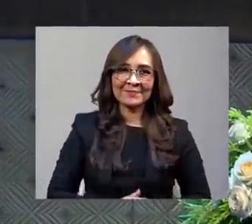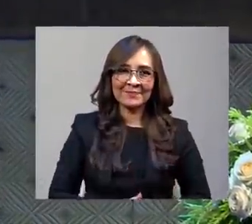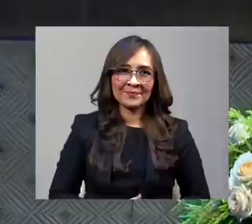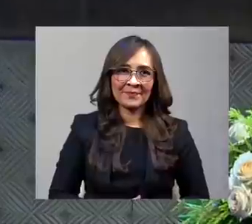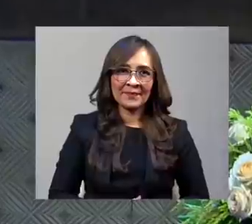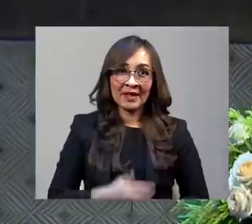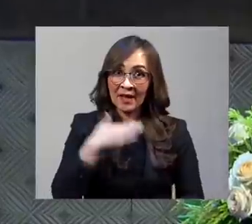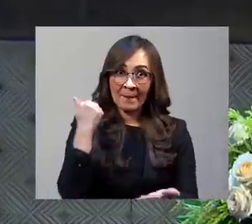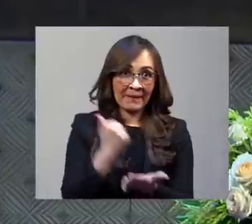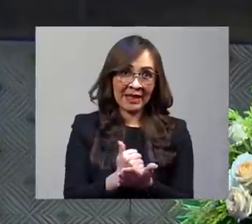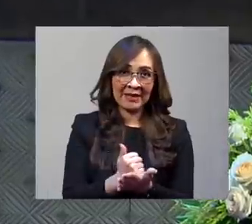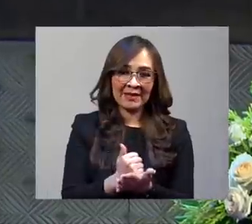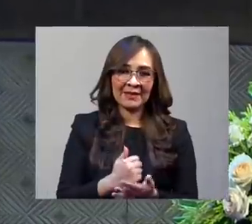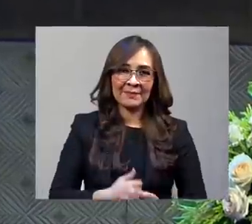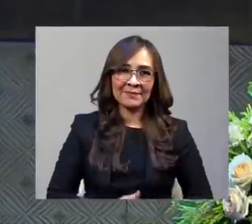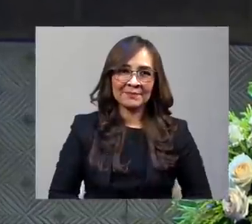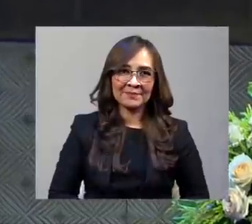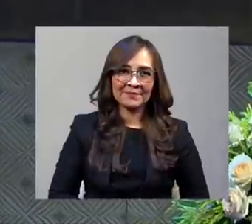Yeah.